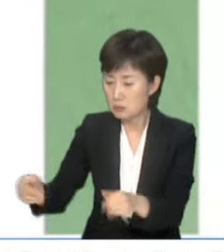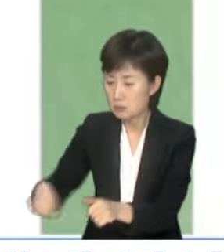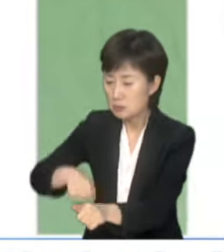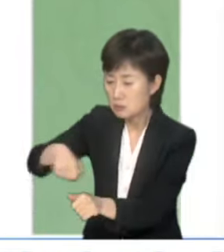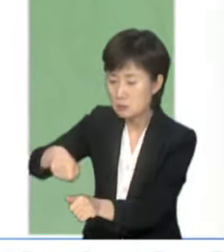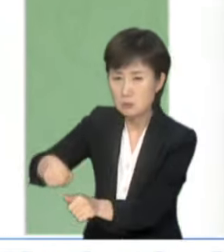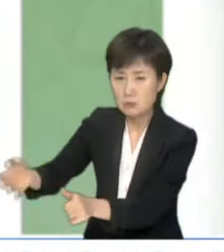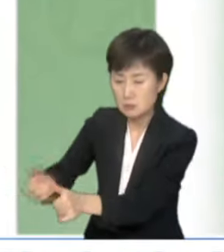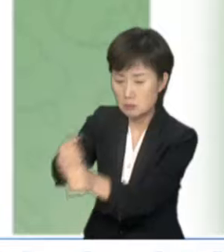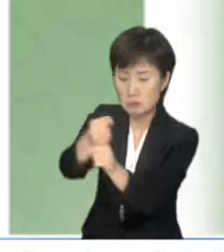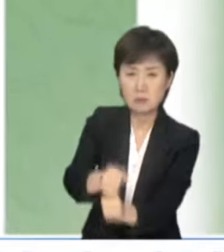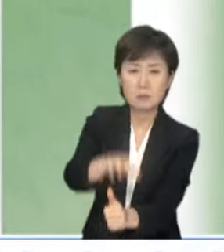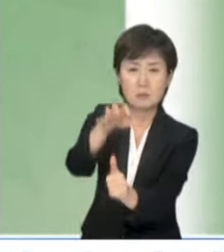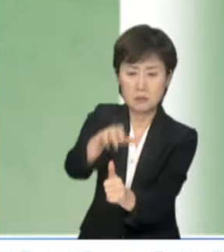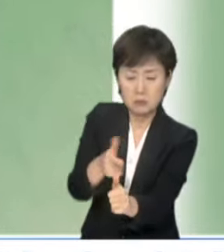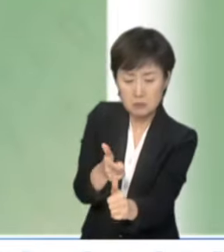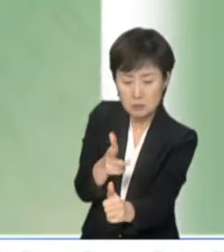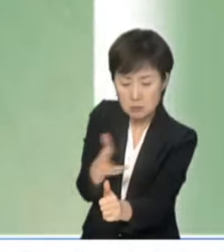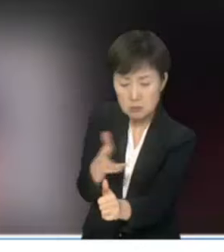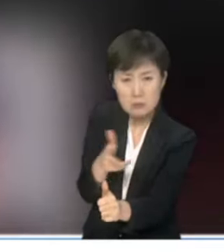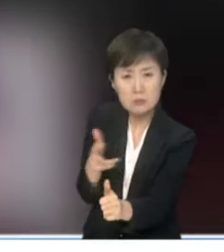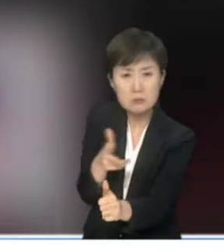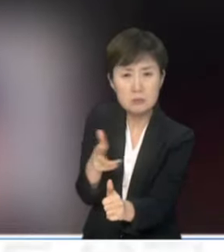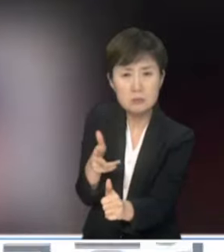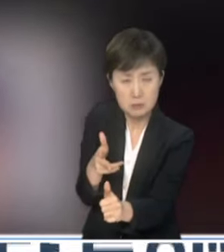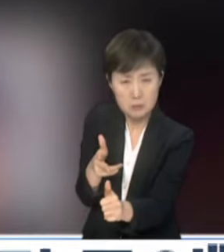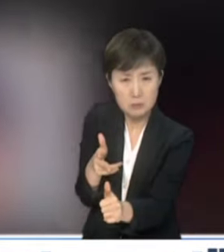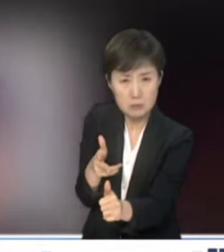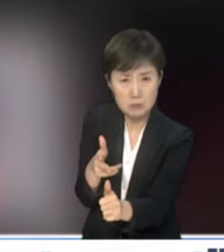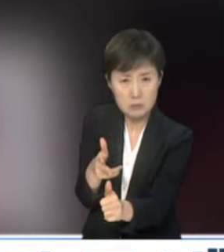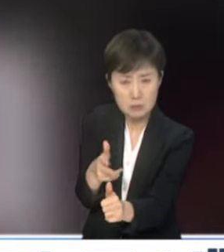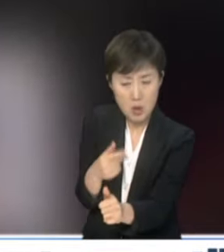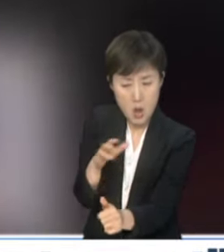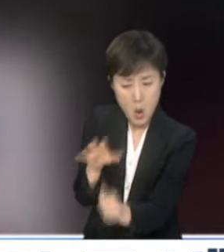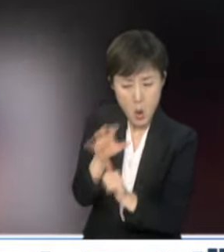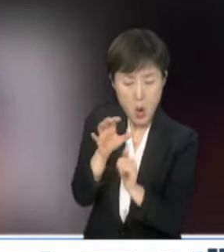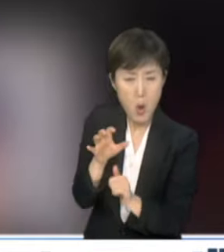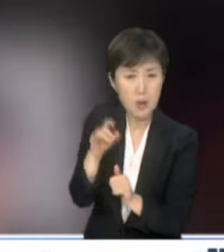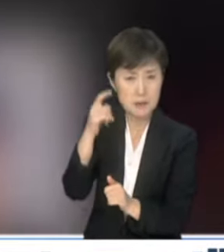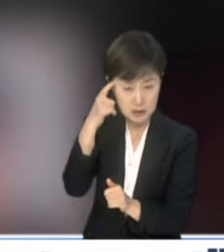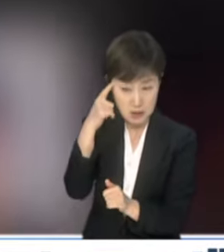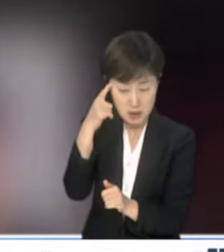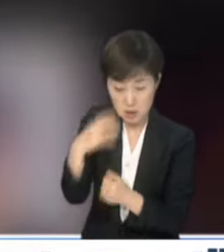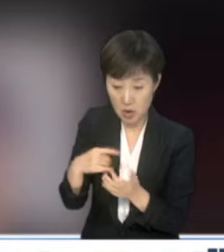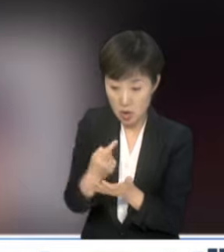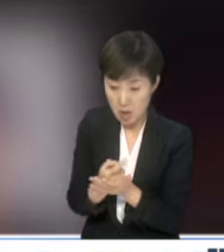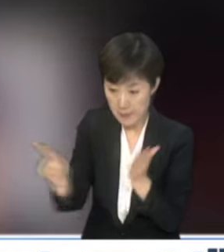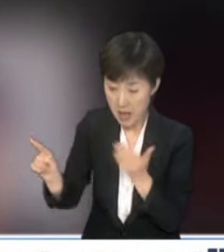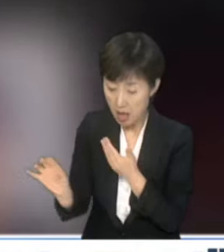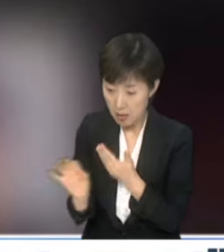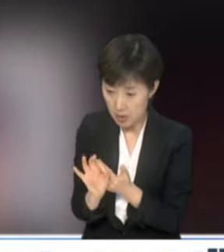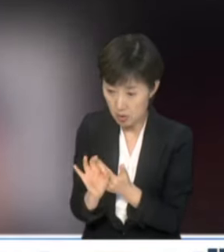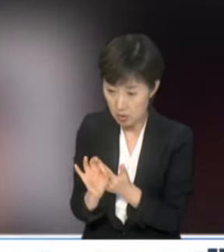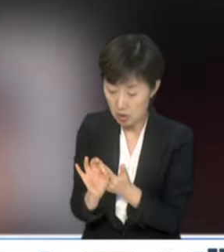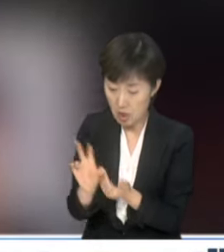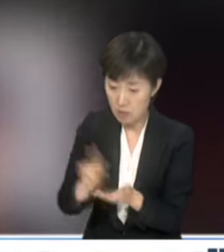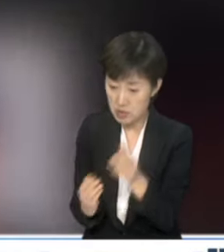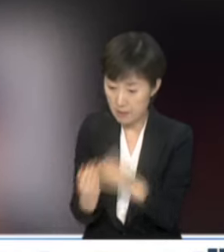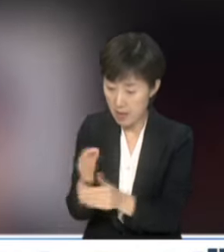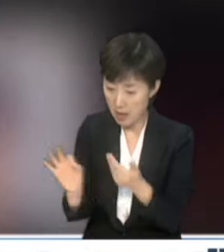매려는 동영상으로 찍고 협박의 용도로도 찍고 또 유죄의 증거로 활용할 수 있기 때문에 너가 여기서 이탈을 하거나 문제를 일으켰을